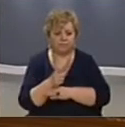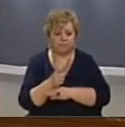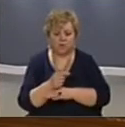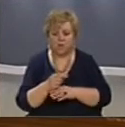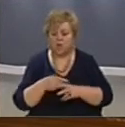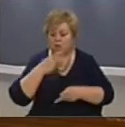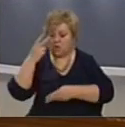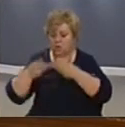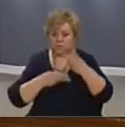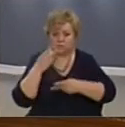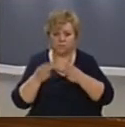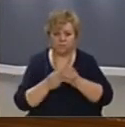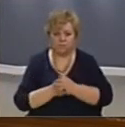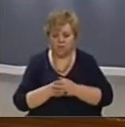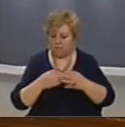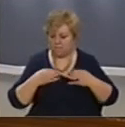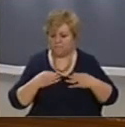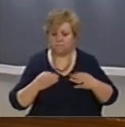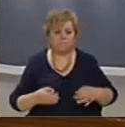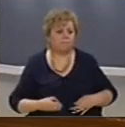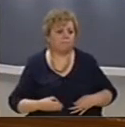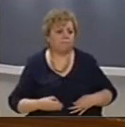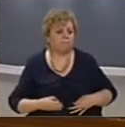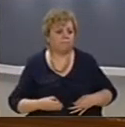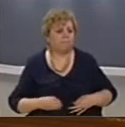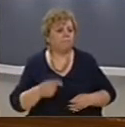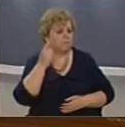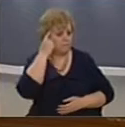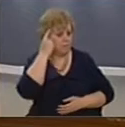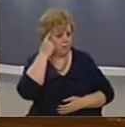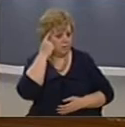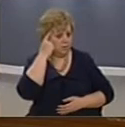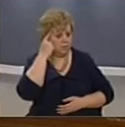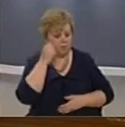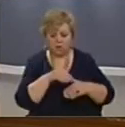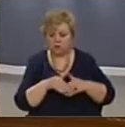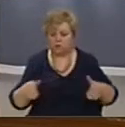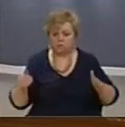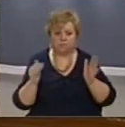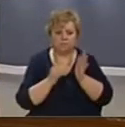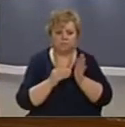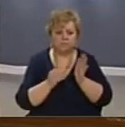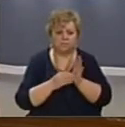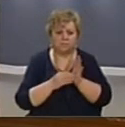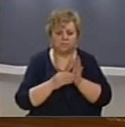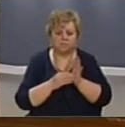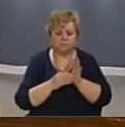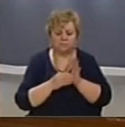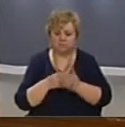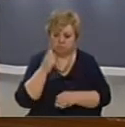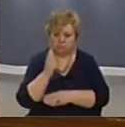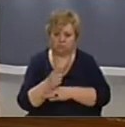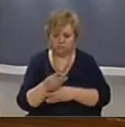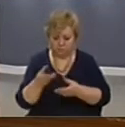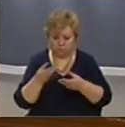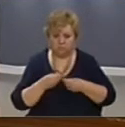auditor e që është profesional dhe merret me mend që politikisht është neutral, atëherë duhet ta favorizojmë atë mekanizëm që të na